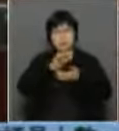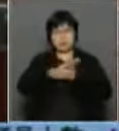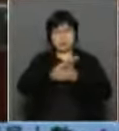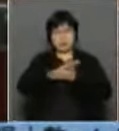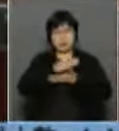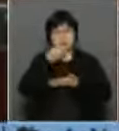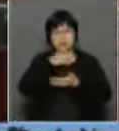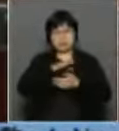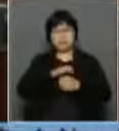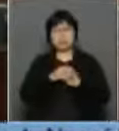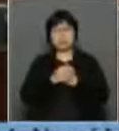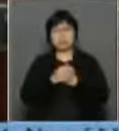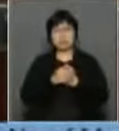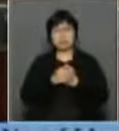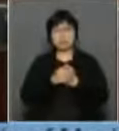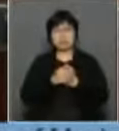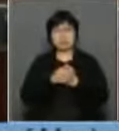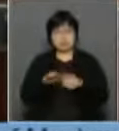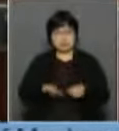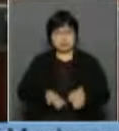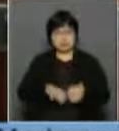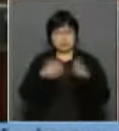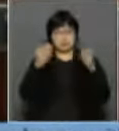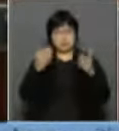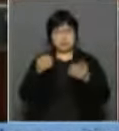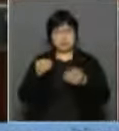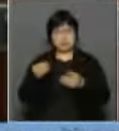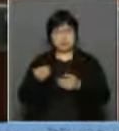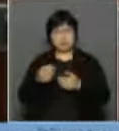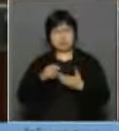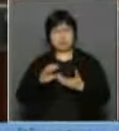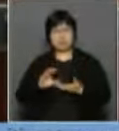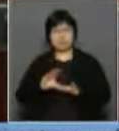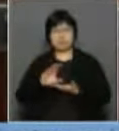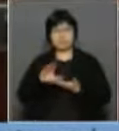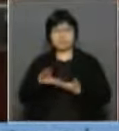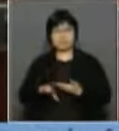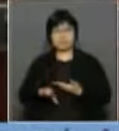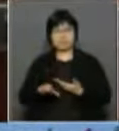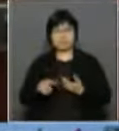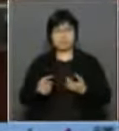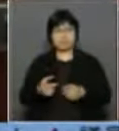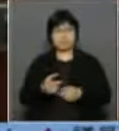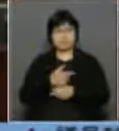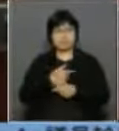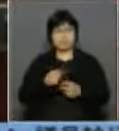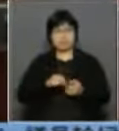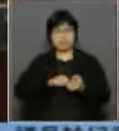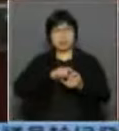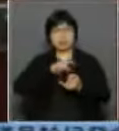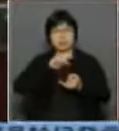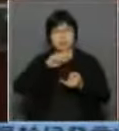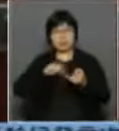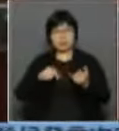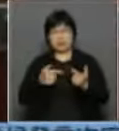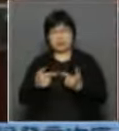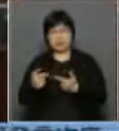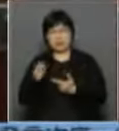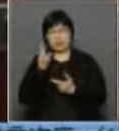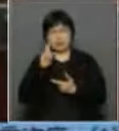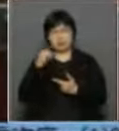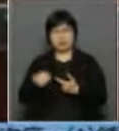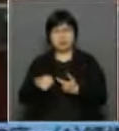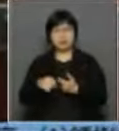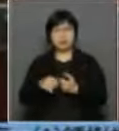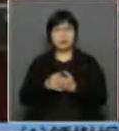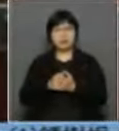講，一開始擺大個頭，我想尾大不掉，到那時